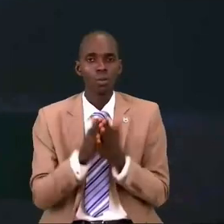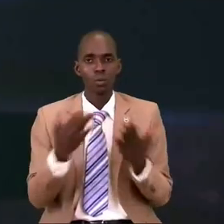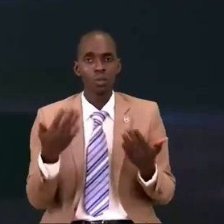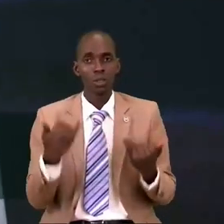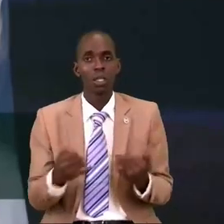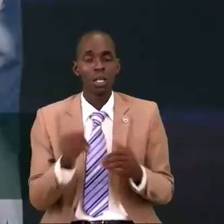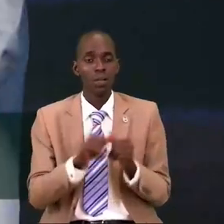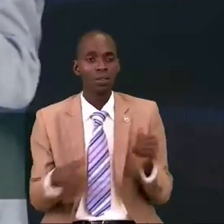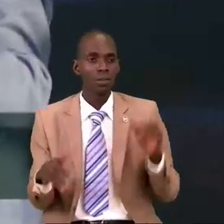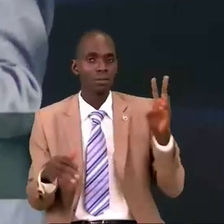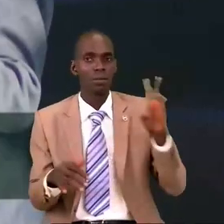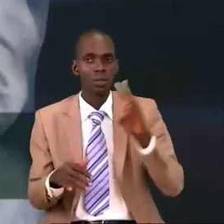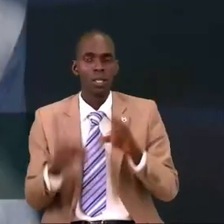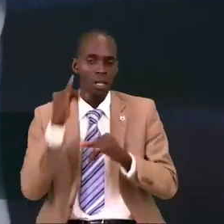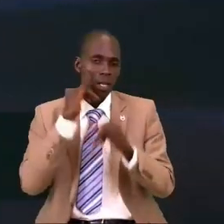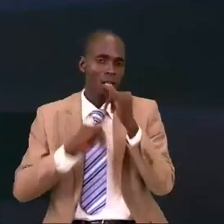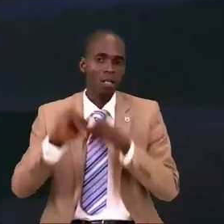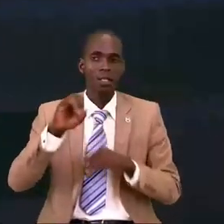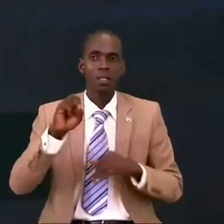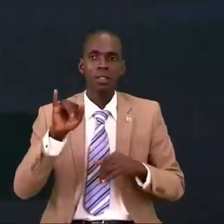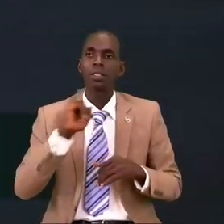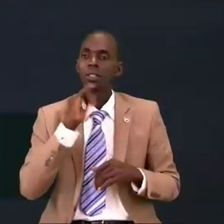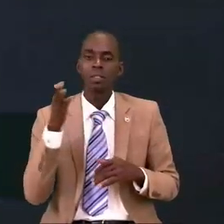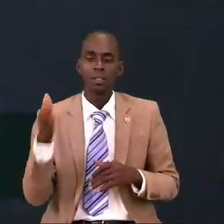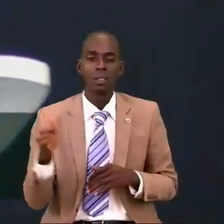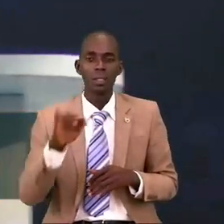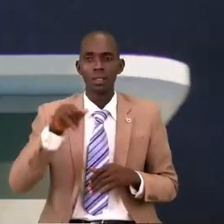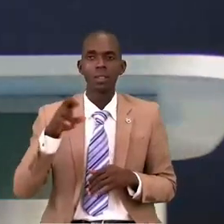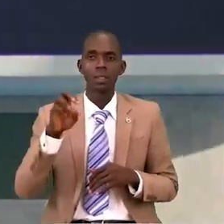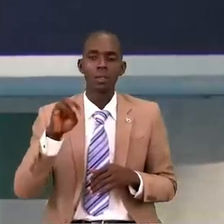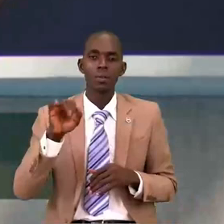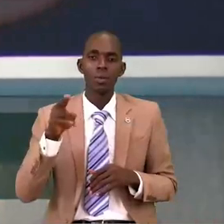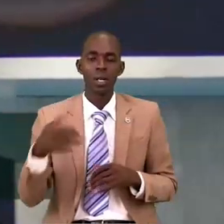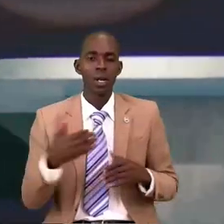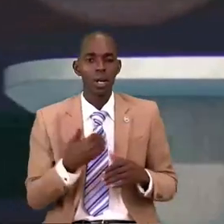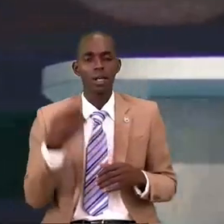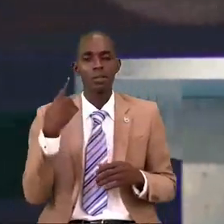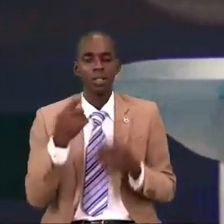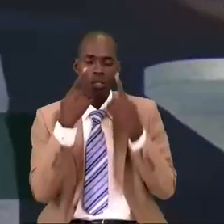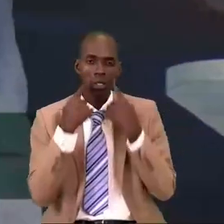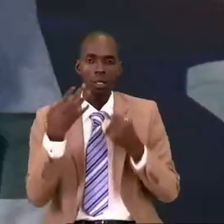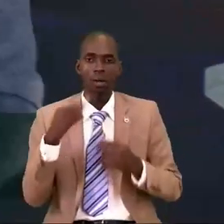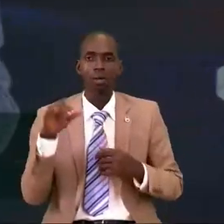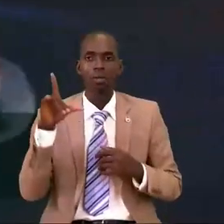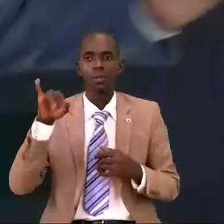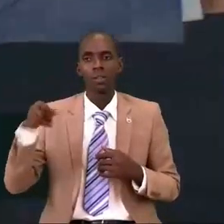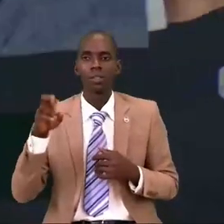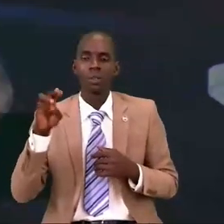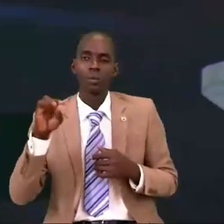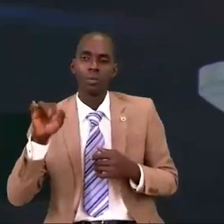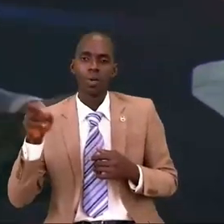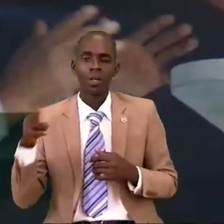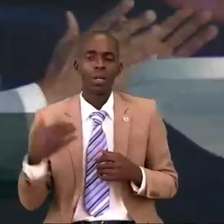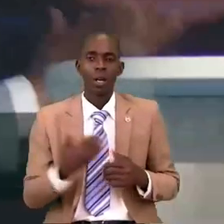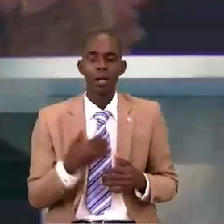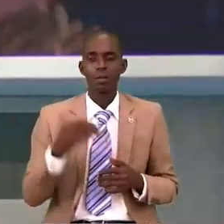avons Lamentation, nous avons Ézéchiel, nous avons Daniel. Nous avons tous les prophètes mineurs, Matthieu, Luc, Jean. Actes des apôtres romains,